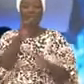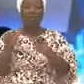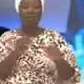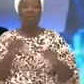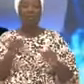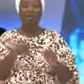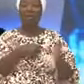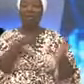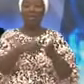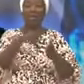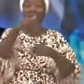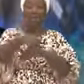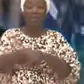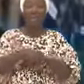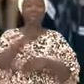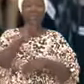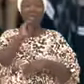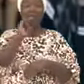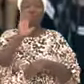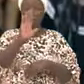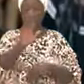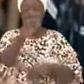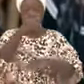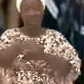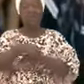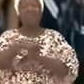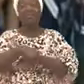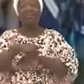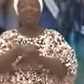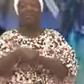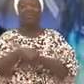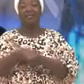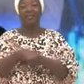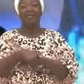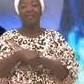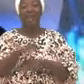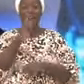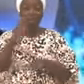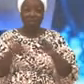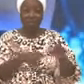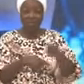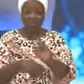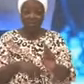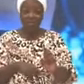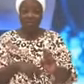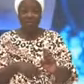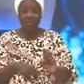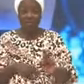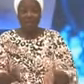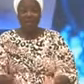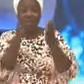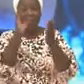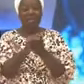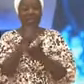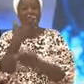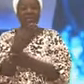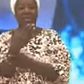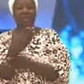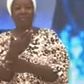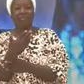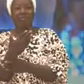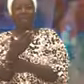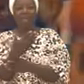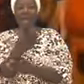ce soir c'est la soirée es tu prêt lève ta main